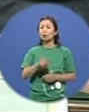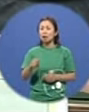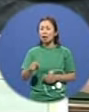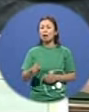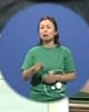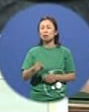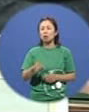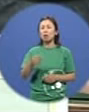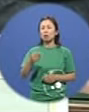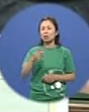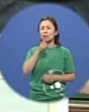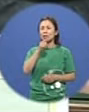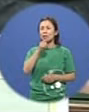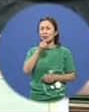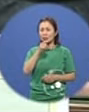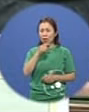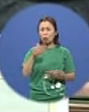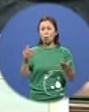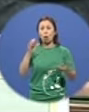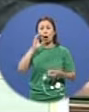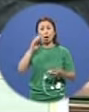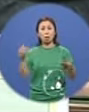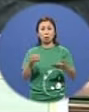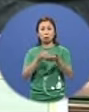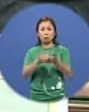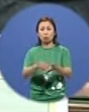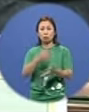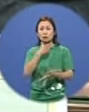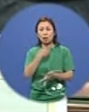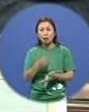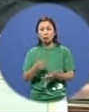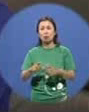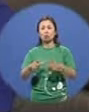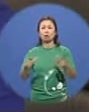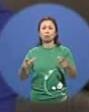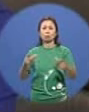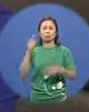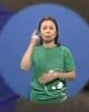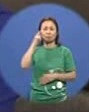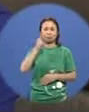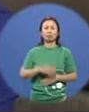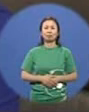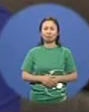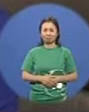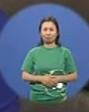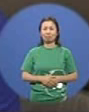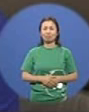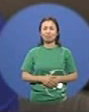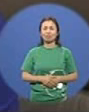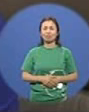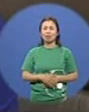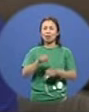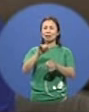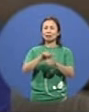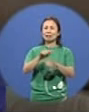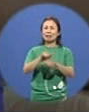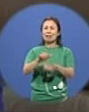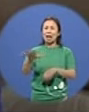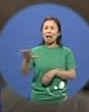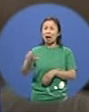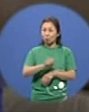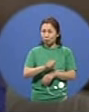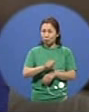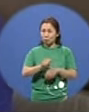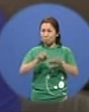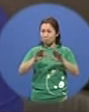就職してくれますよねはいええそういうところもあるわけでありますただですねこういった人材確保をせっかくし